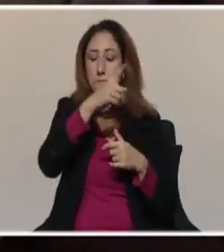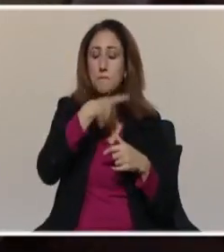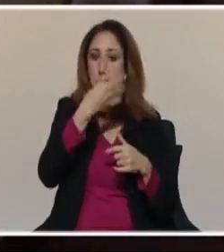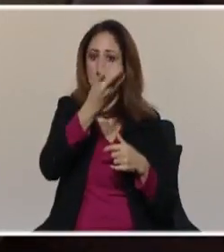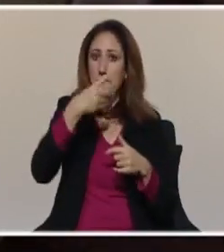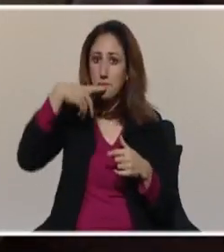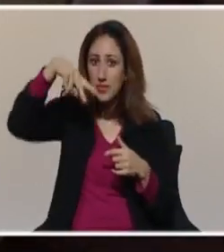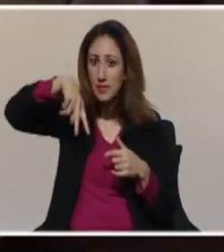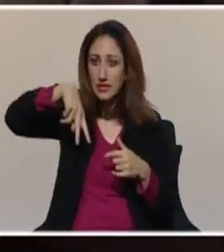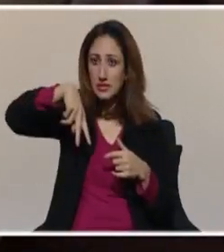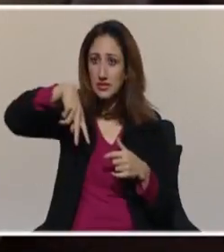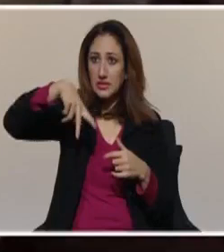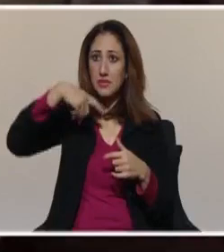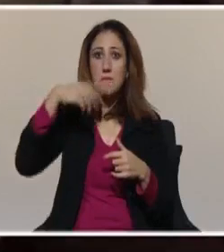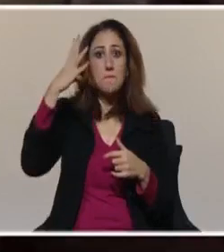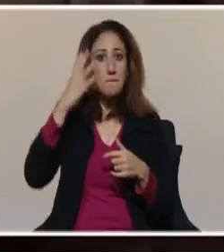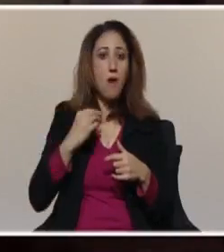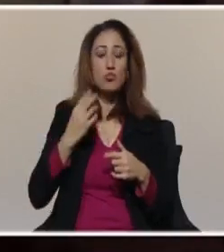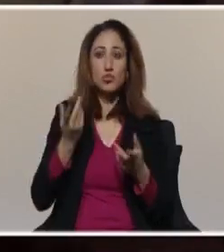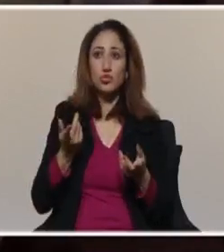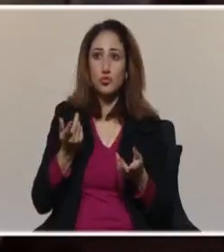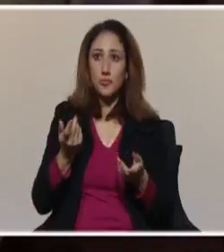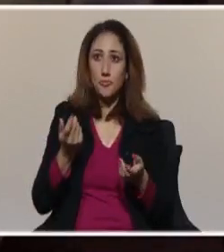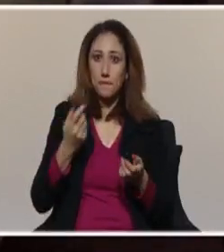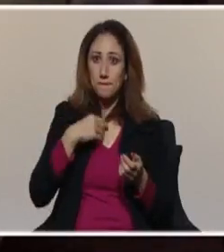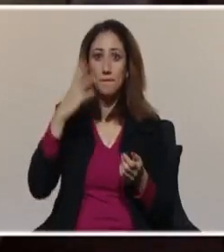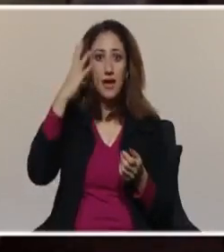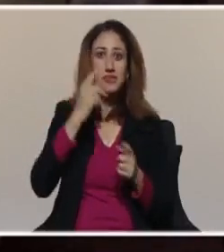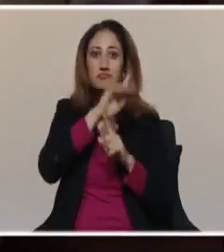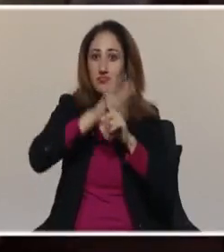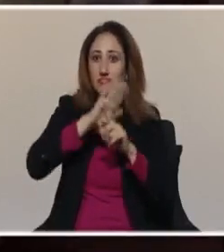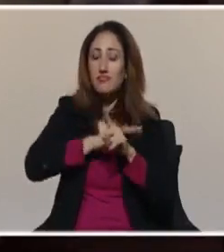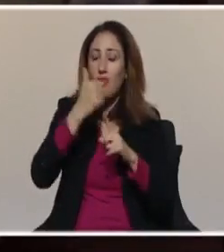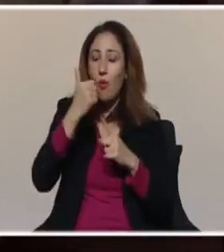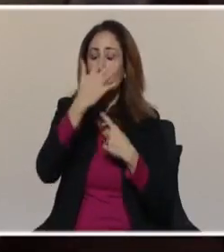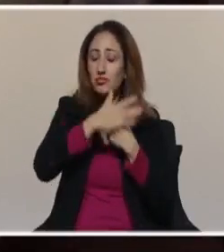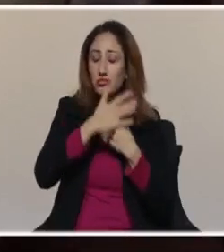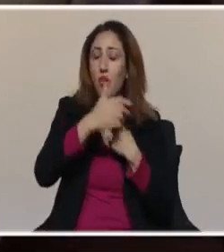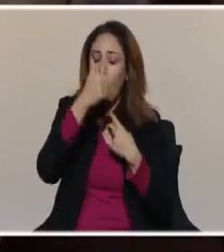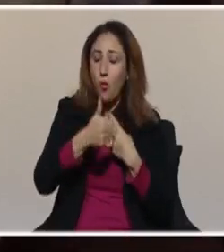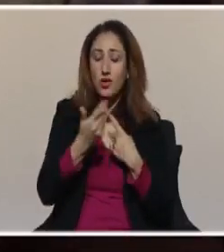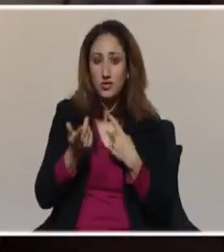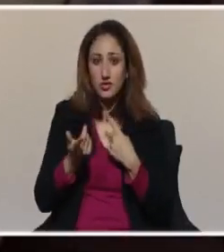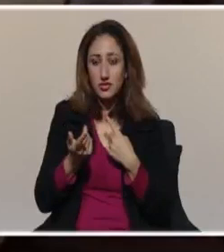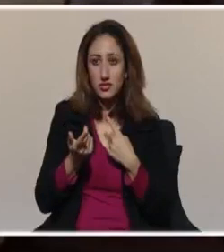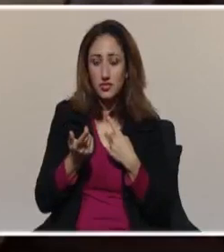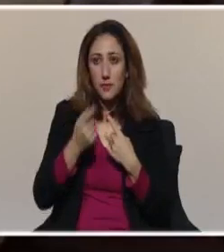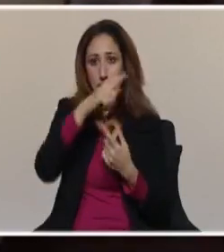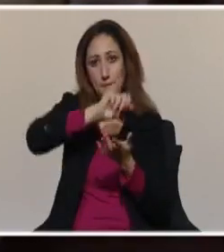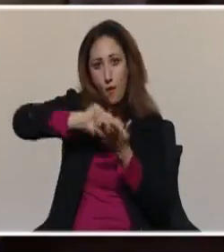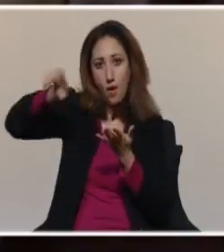الطفل المدلل في بيت اهلي، فلما عشت معها حسستني بالتدليل بكل شيء، لدرجة ان هي بعت له بعض